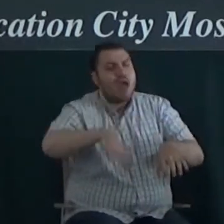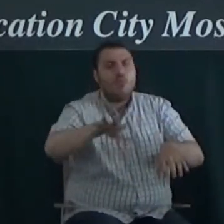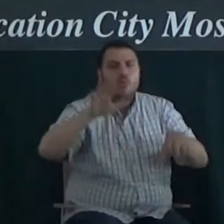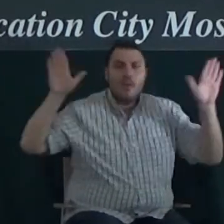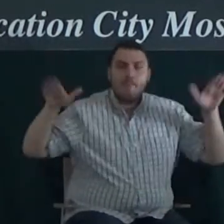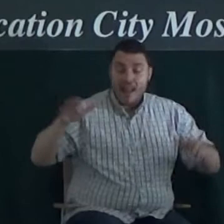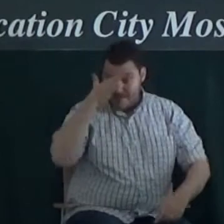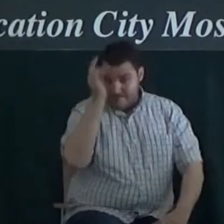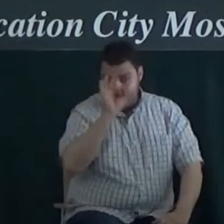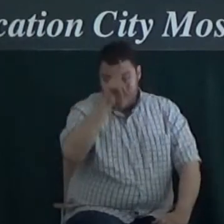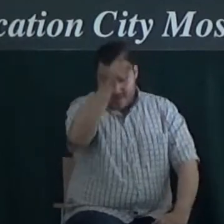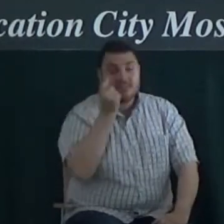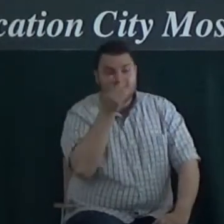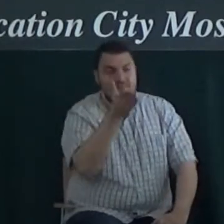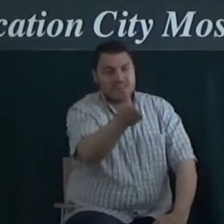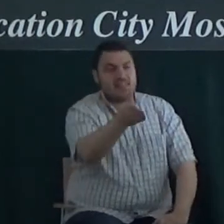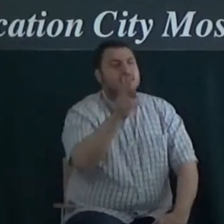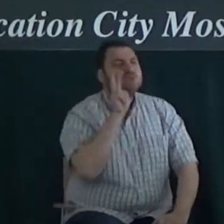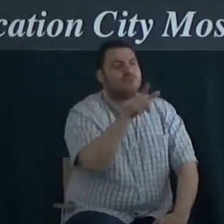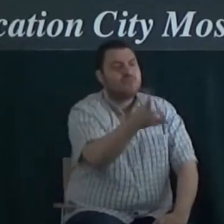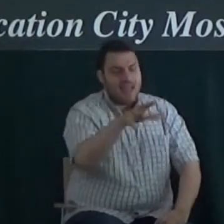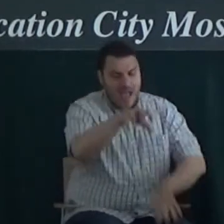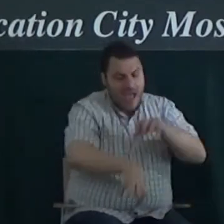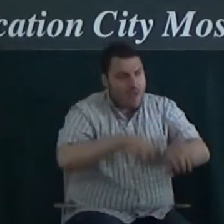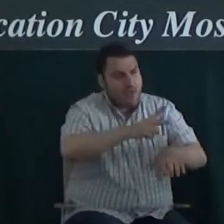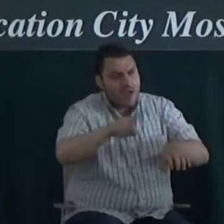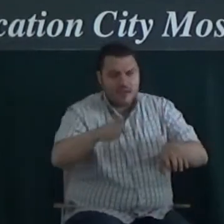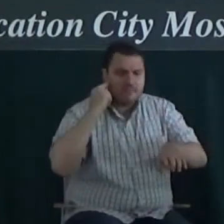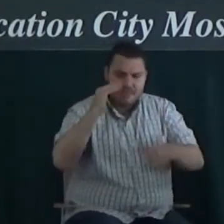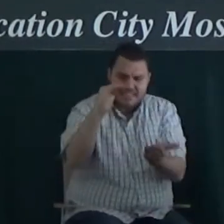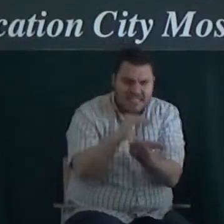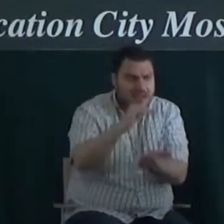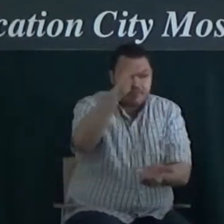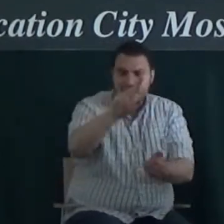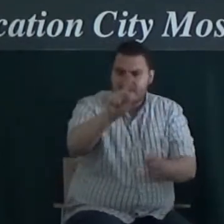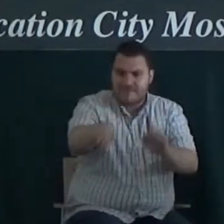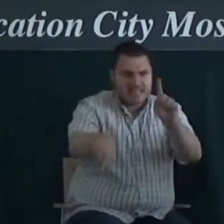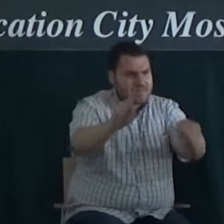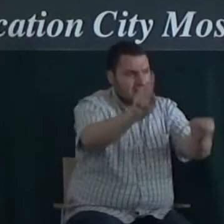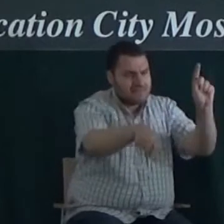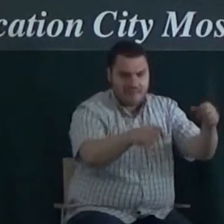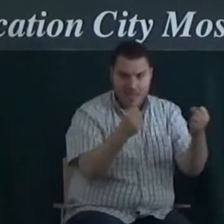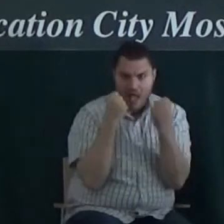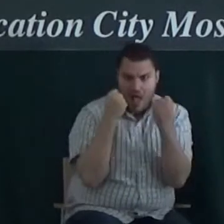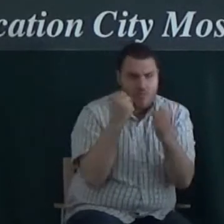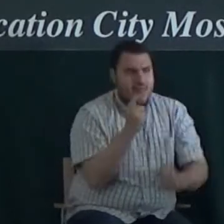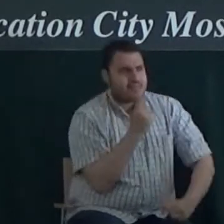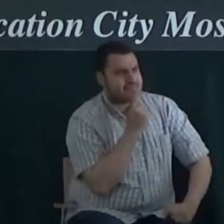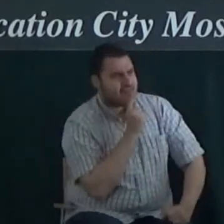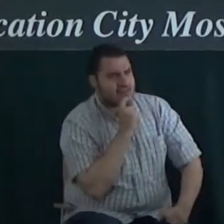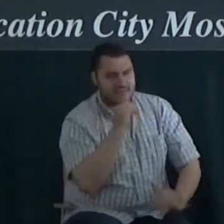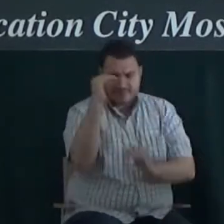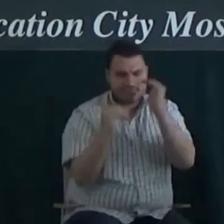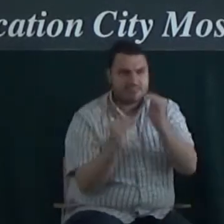من الحيوانات صغيرة أو كبيرة، جعلهم يتفاوتون ويختلفون في قدراتهم وفي